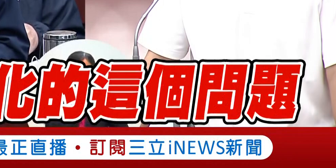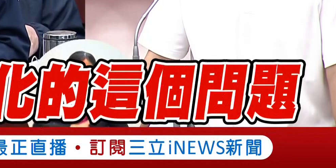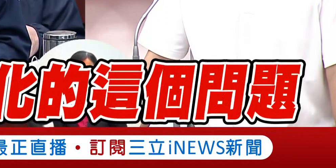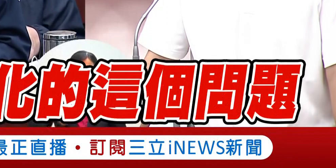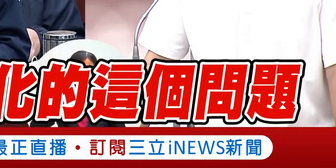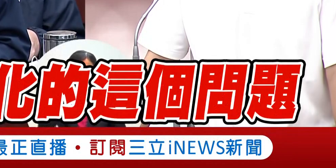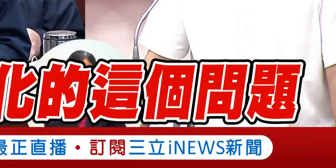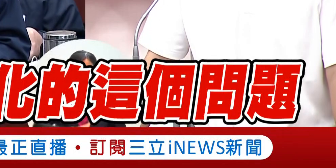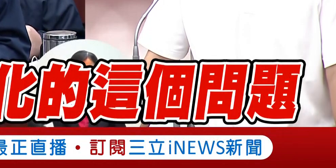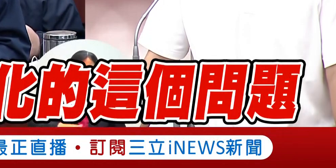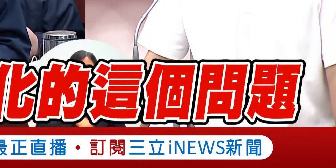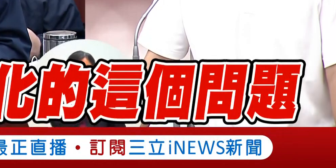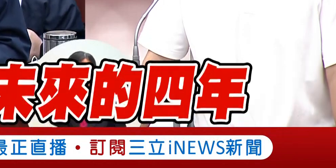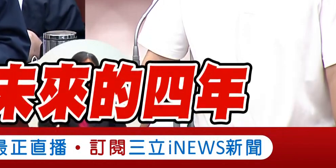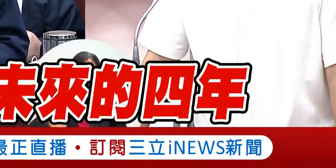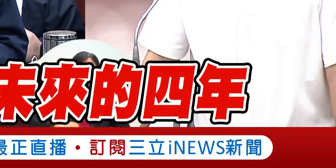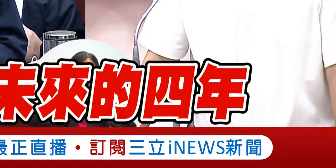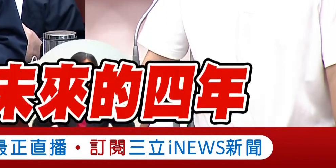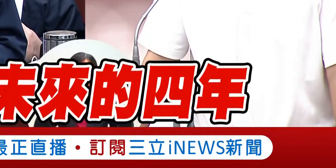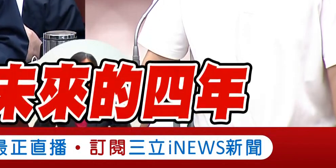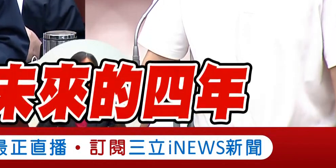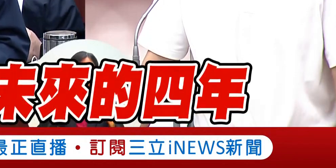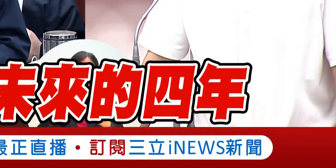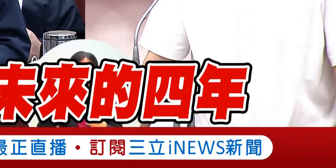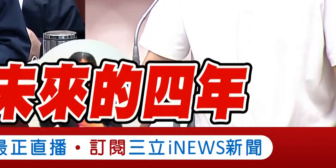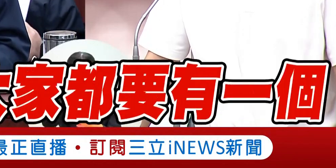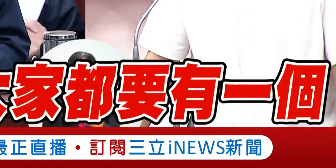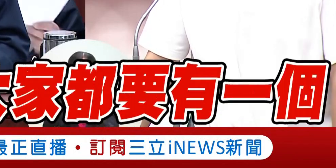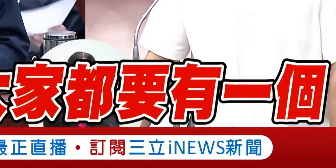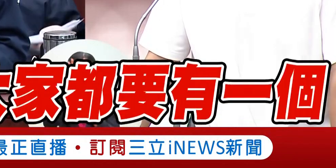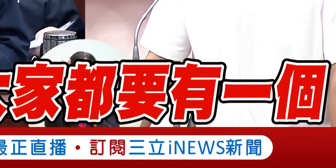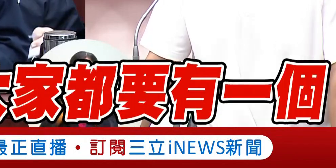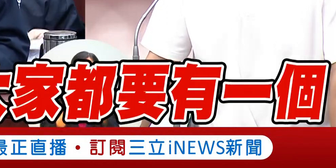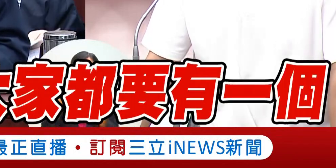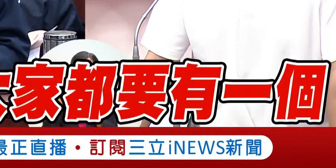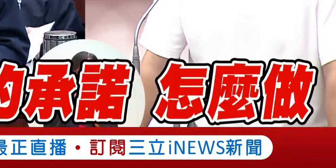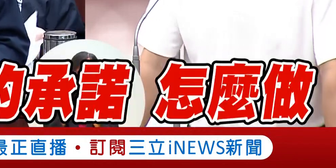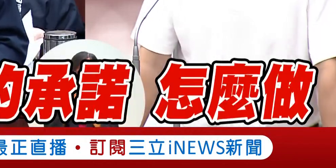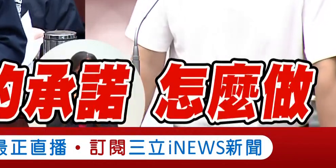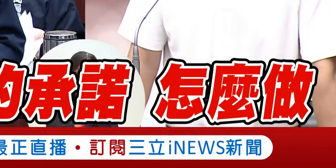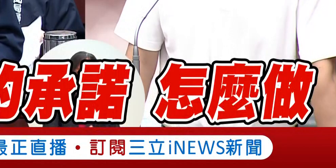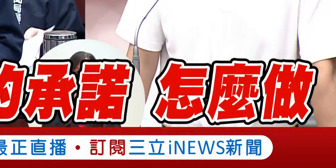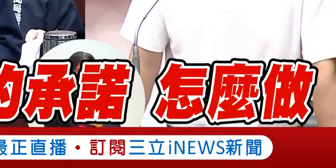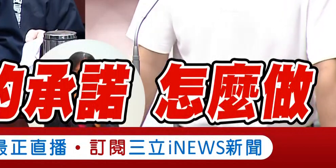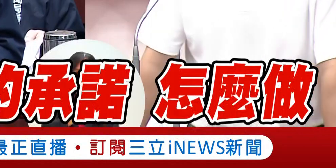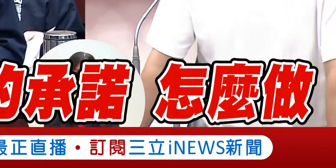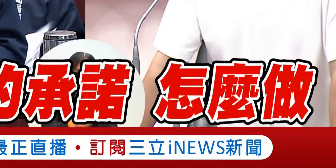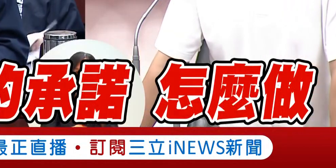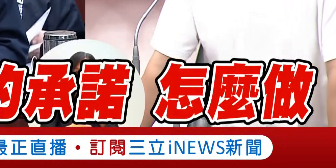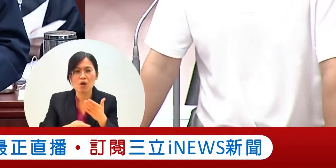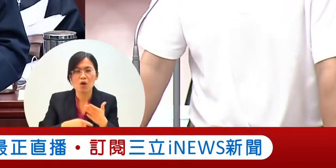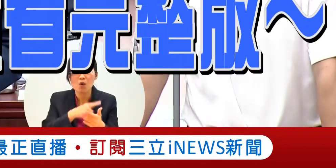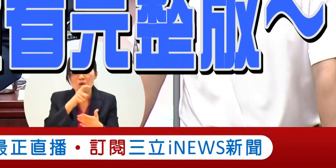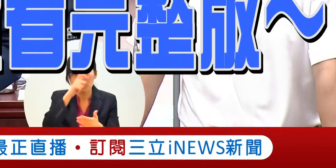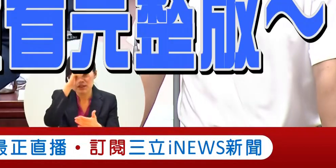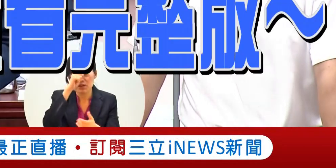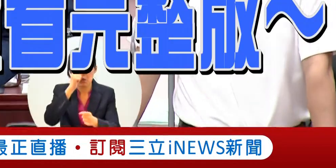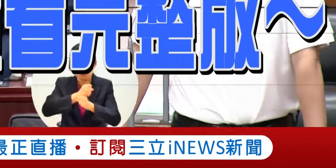解决少子化的这个问题，在未来的四年应该大家都要有一个很具体的承诺怎么